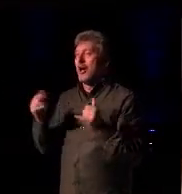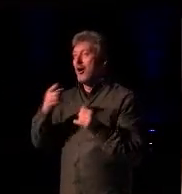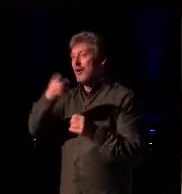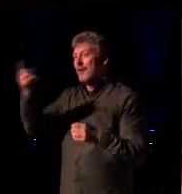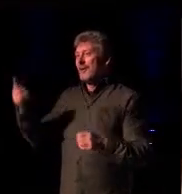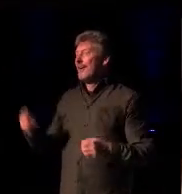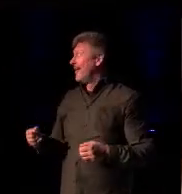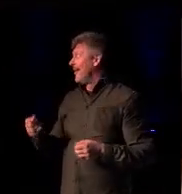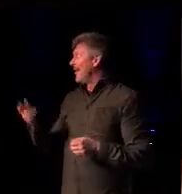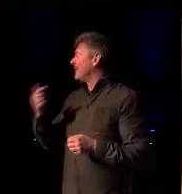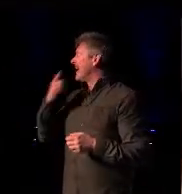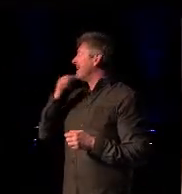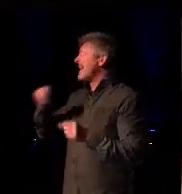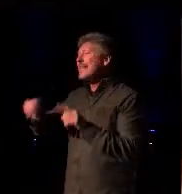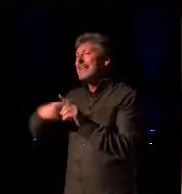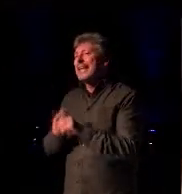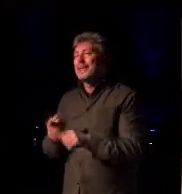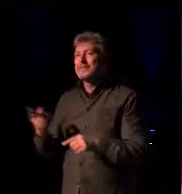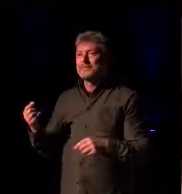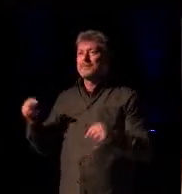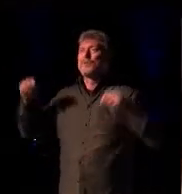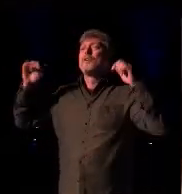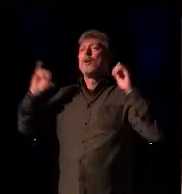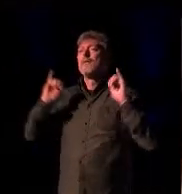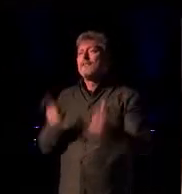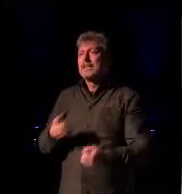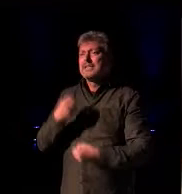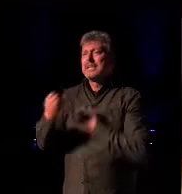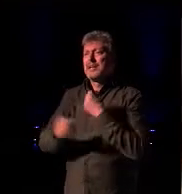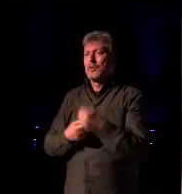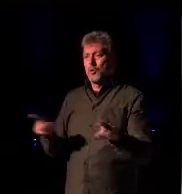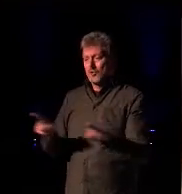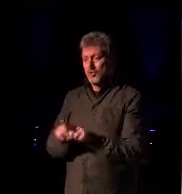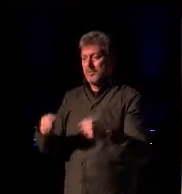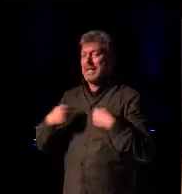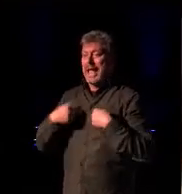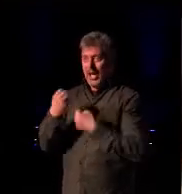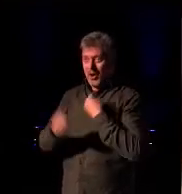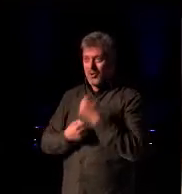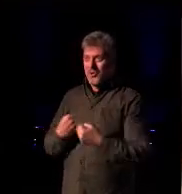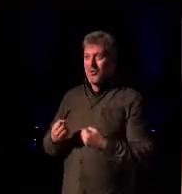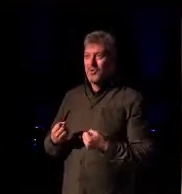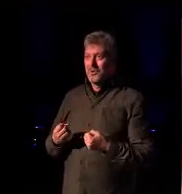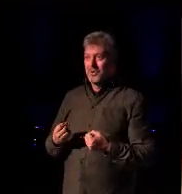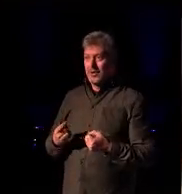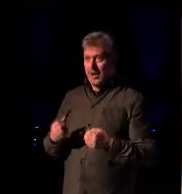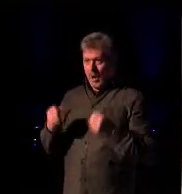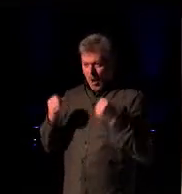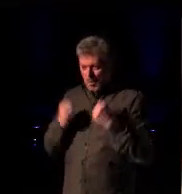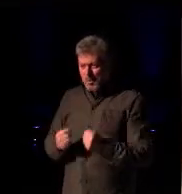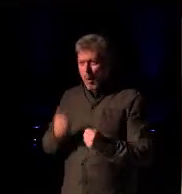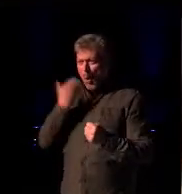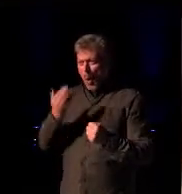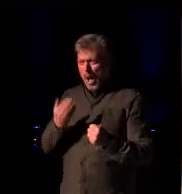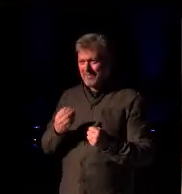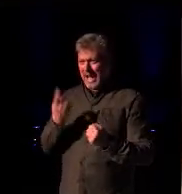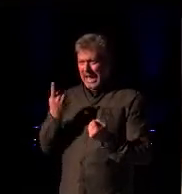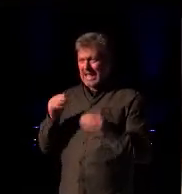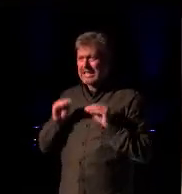seg at det der. Det å gjøre det jeg har gjort til nå, innimellom, må en være trener for å gå I bresjen for